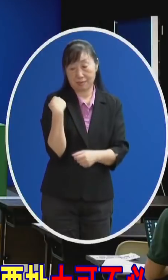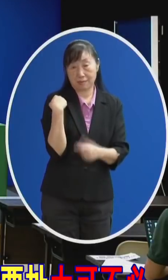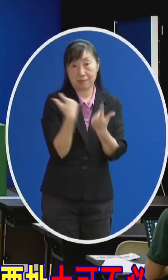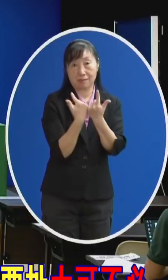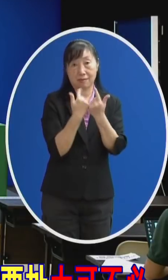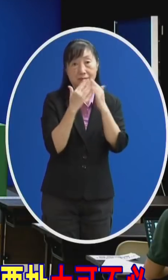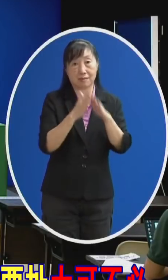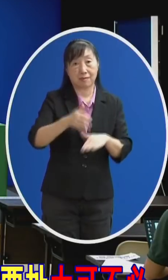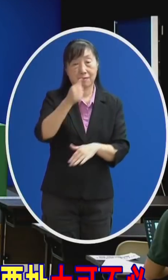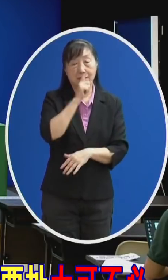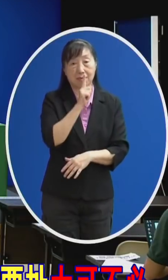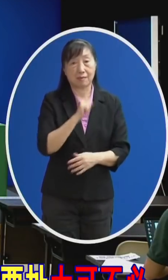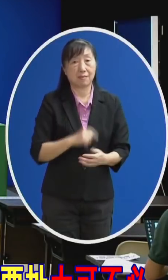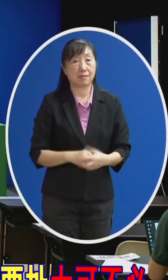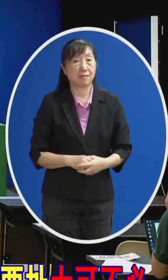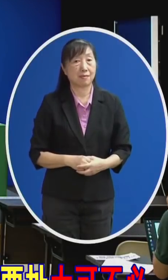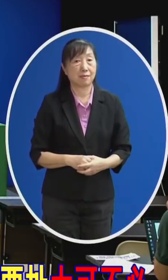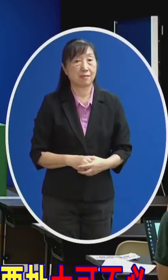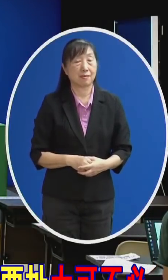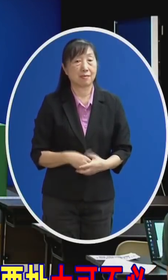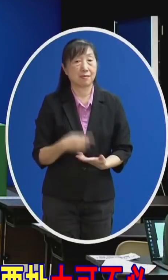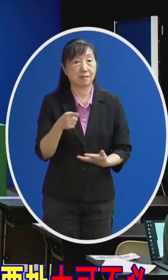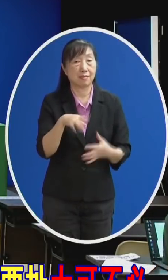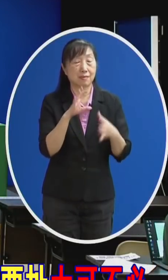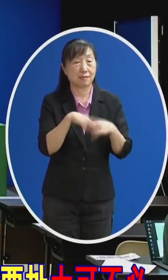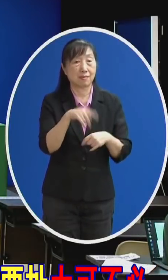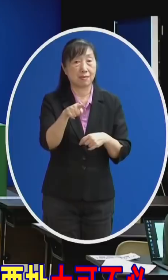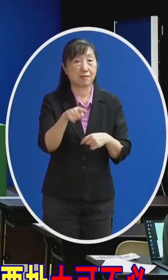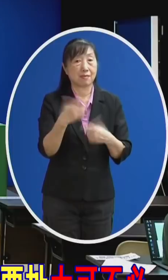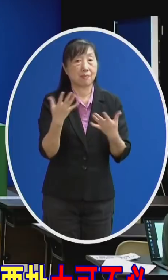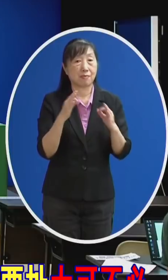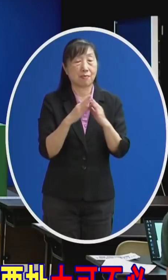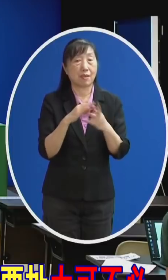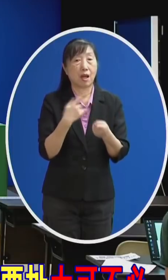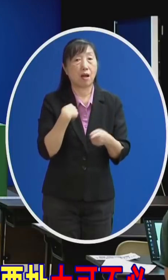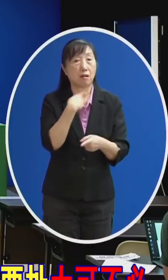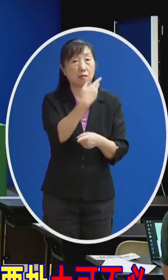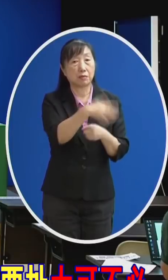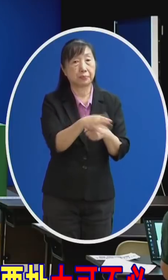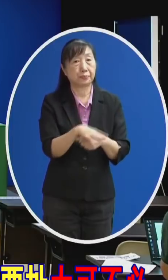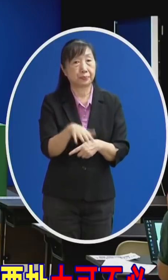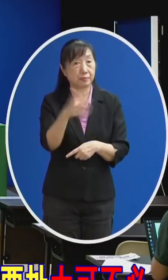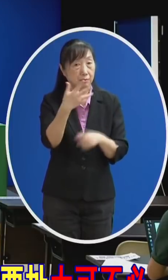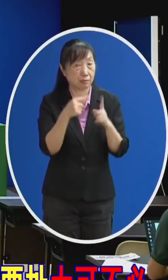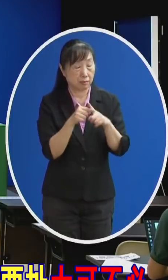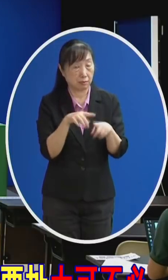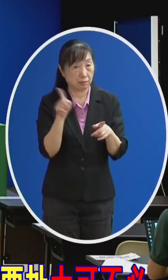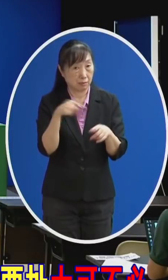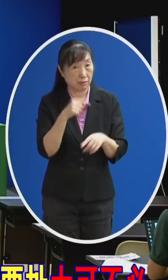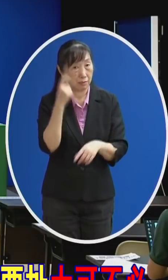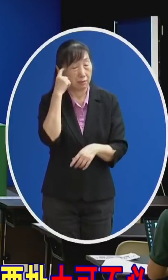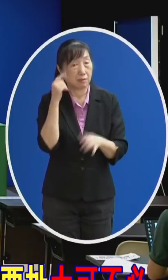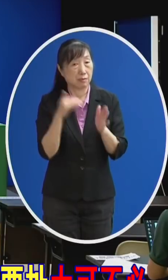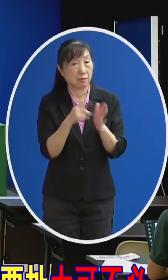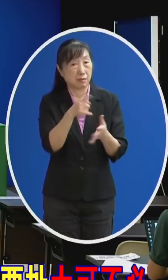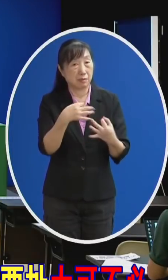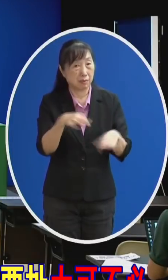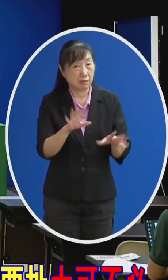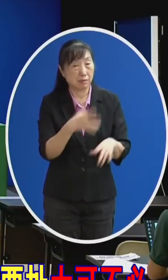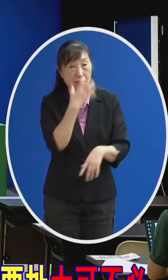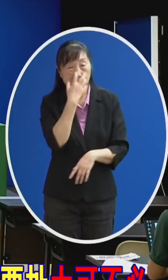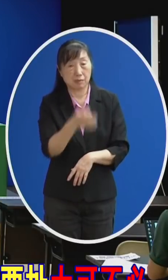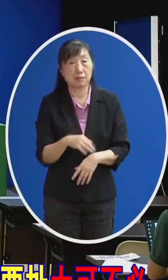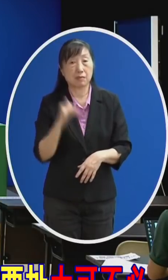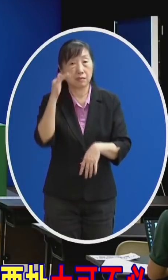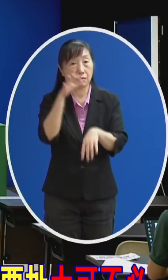台北市长柯文哲说到，在西装棉袄的比喻是死了800人之后才想到的，是不必要的损失。另外在